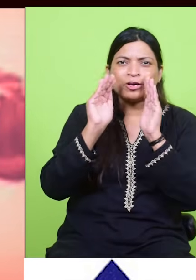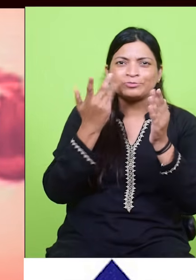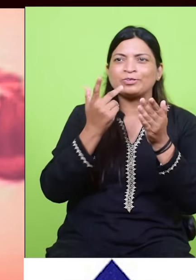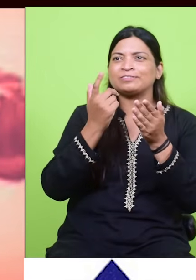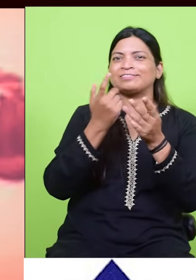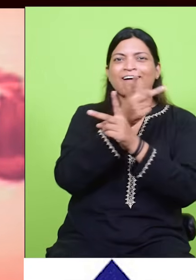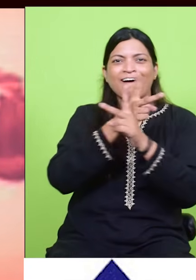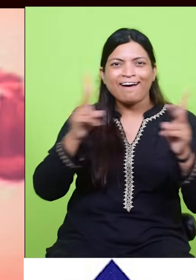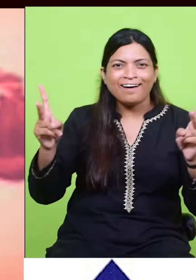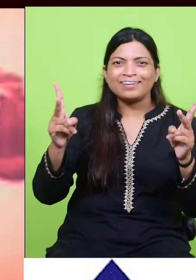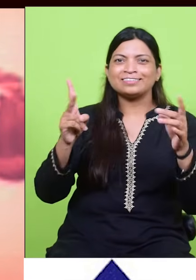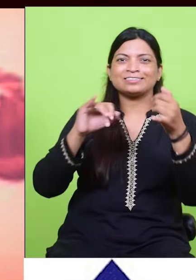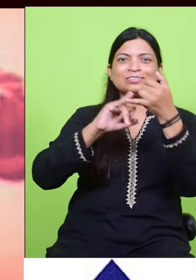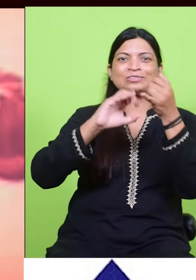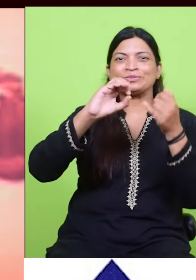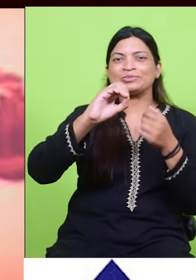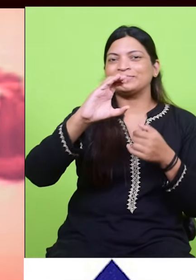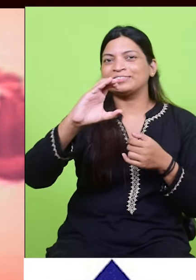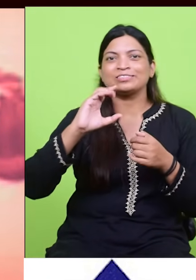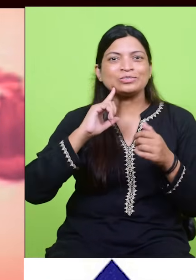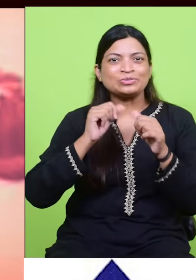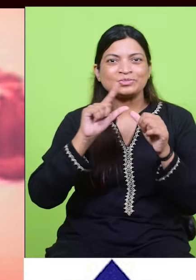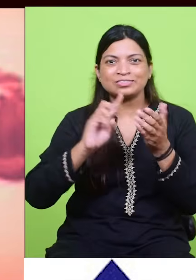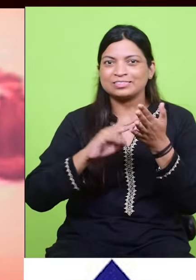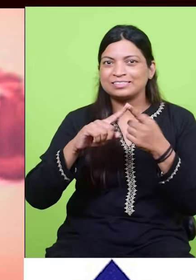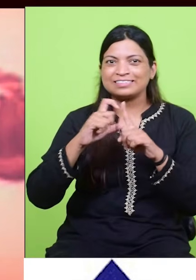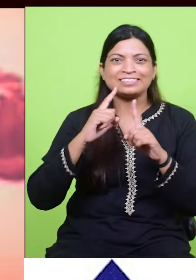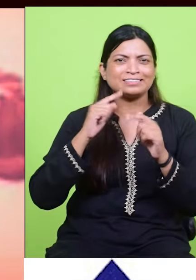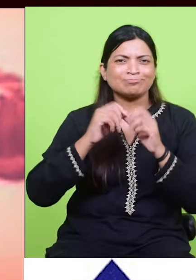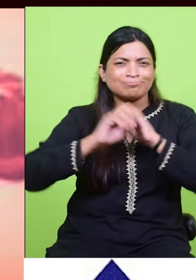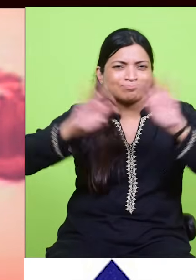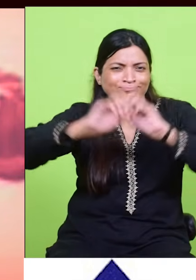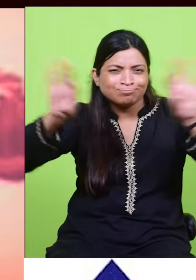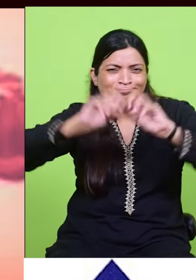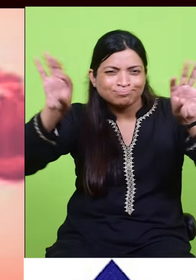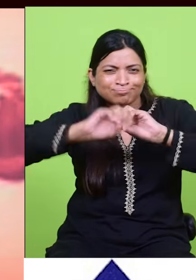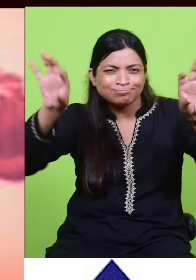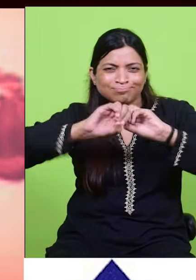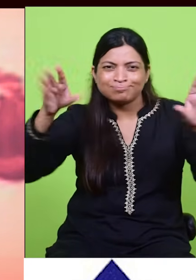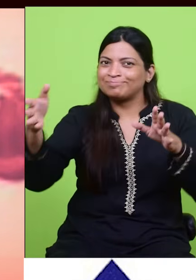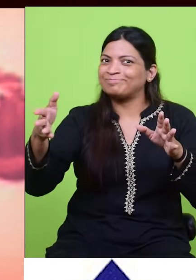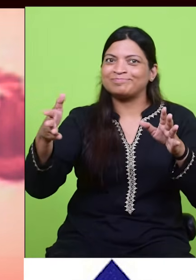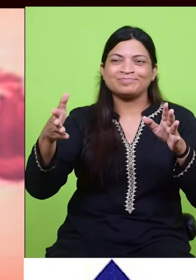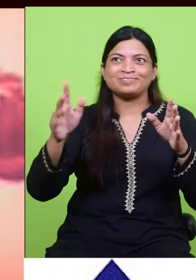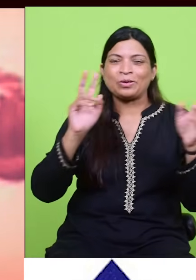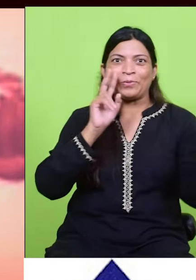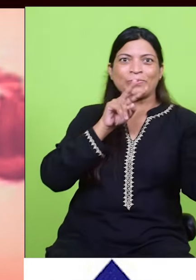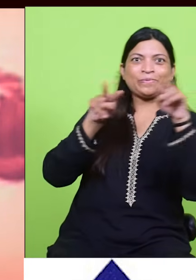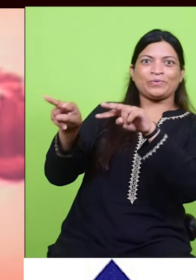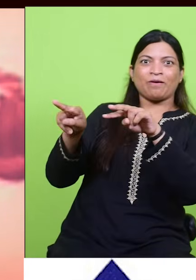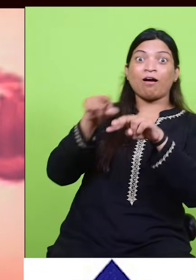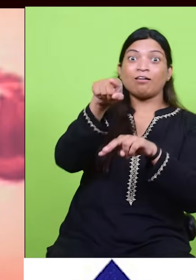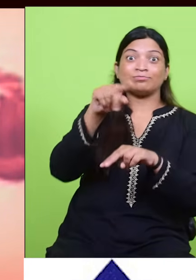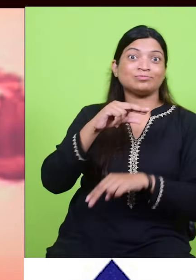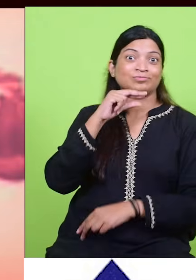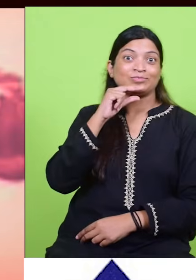हम गुरदीप का इंटरव्यू लेना चाहते हैं। और फिर अचानक से एक निकल के आई एक नया, इसको गुरदीप को हमारी प्यारी सी गुरदीप को एक नाम मिला है,